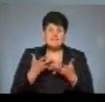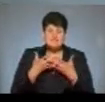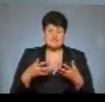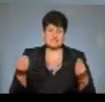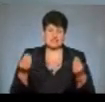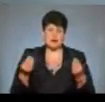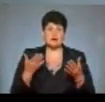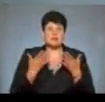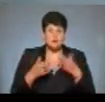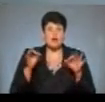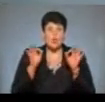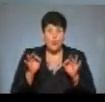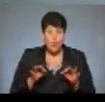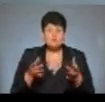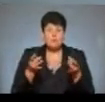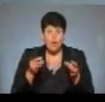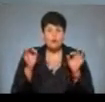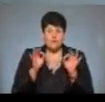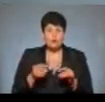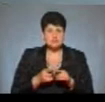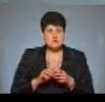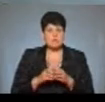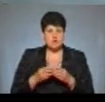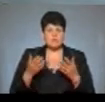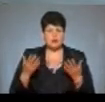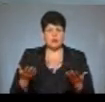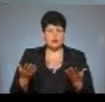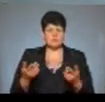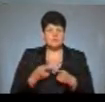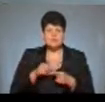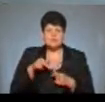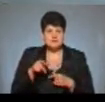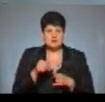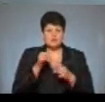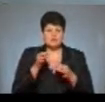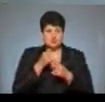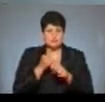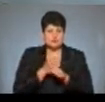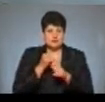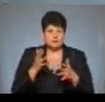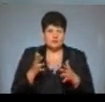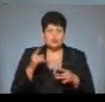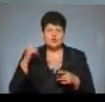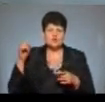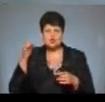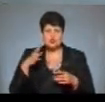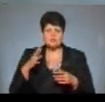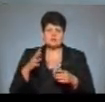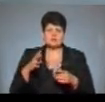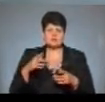якби була осінь, така мокра осінь – це проблема, тому що це не зайти нічого. Сонце вийшло, вітерець